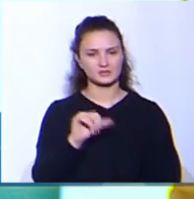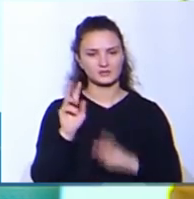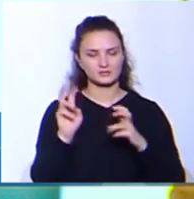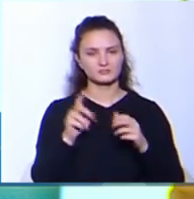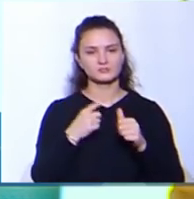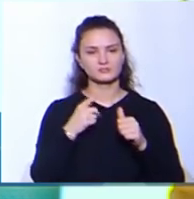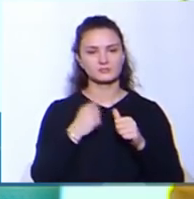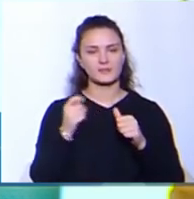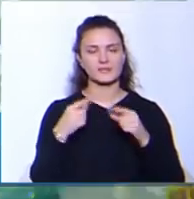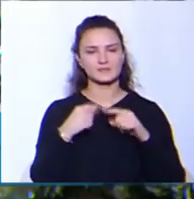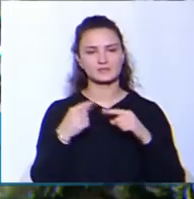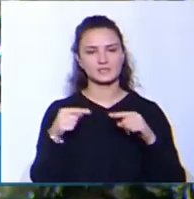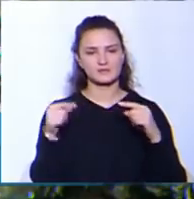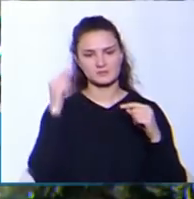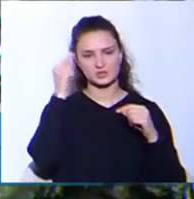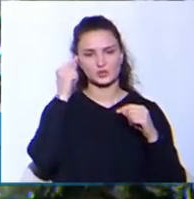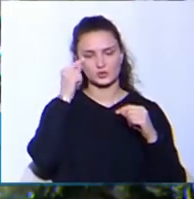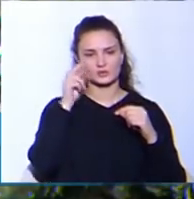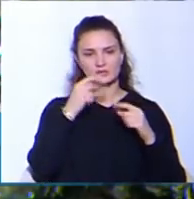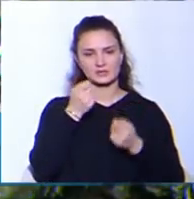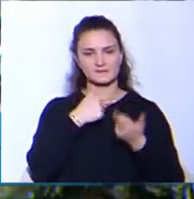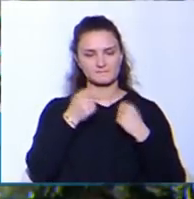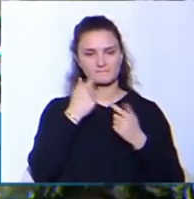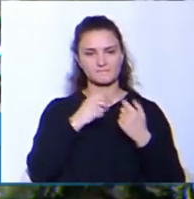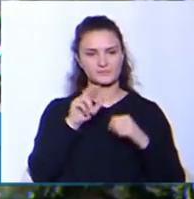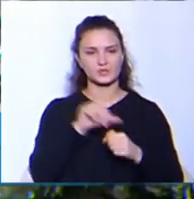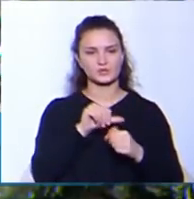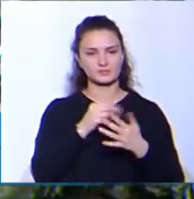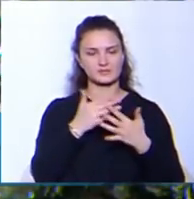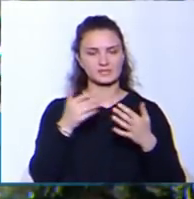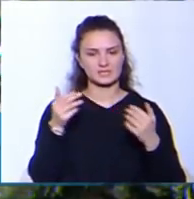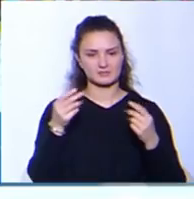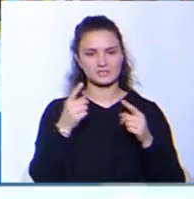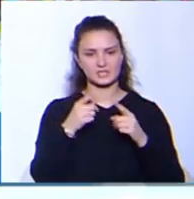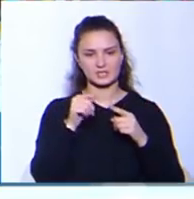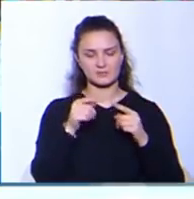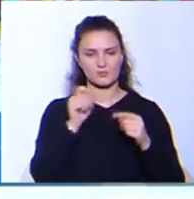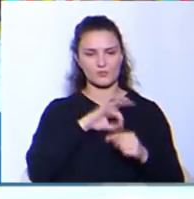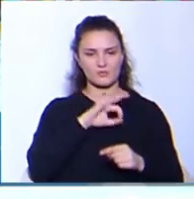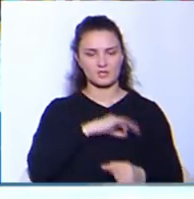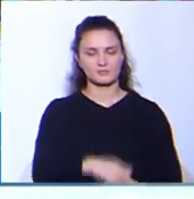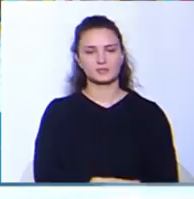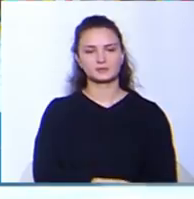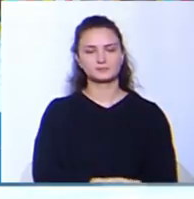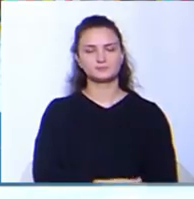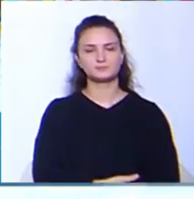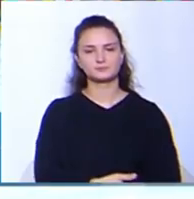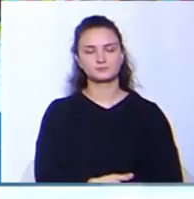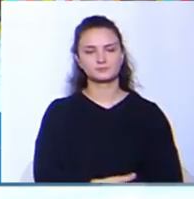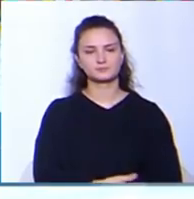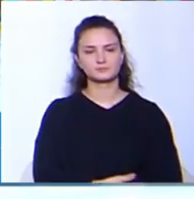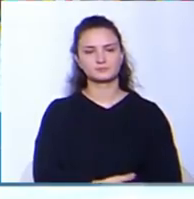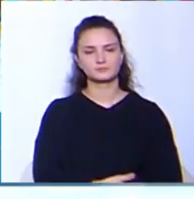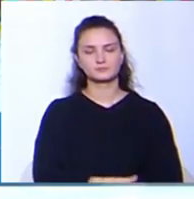ჩვენ ვუწოდებთ სხვადასხვა ფსიქოაქტიური ნივთიერების და ნარკოტიკული ნივთიერების ერთდროულ მოხმარებას. რაც გულისხმობს რას?